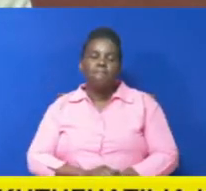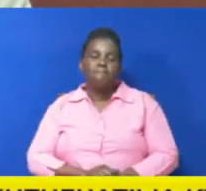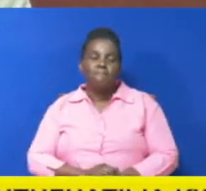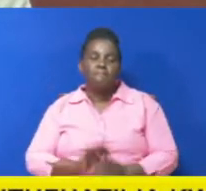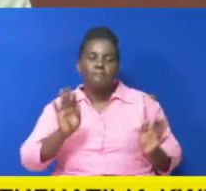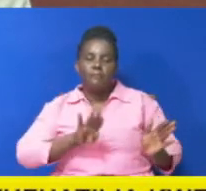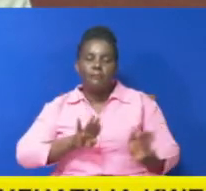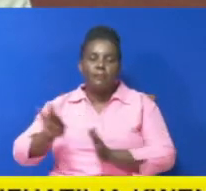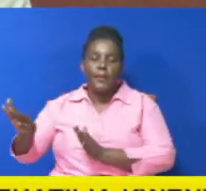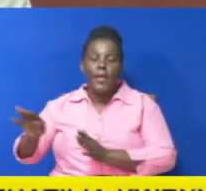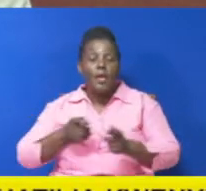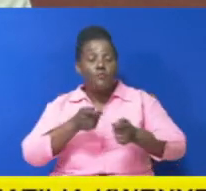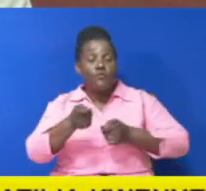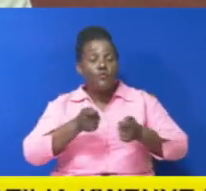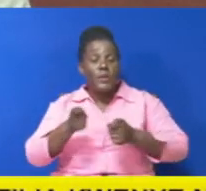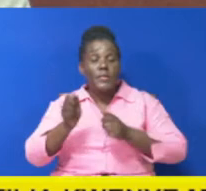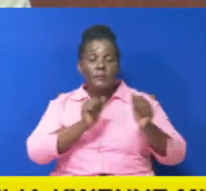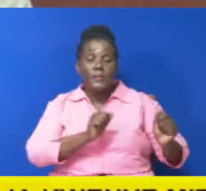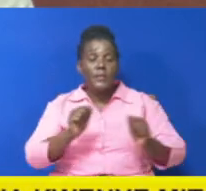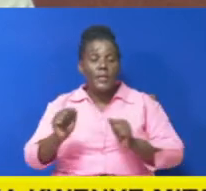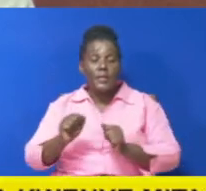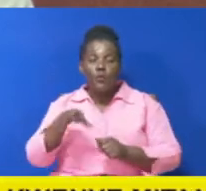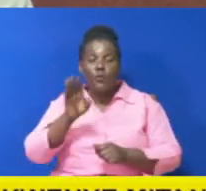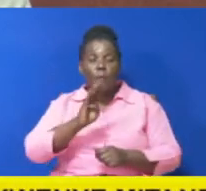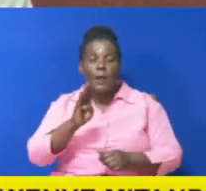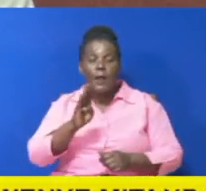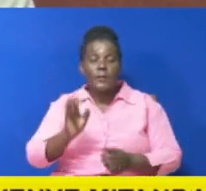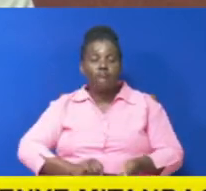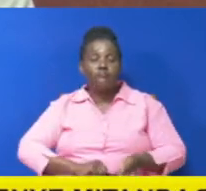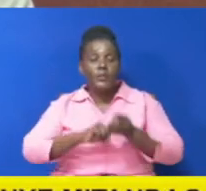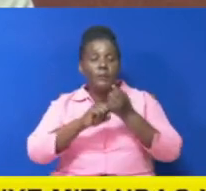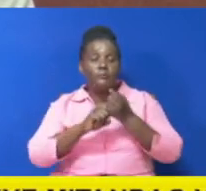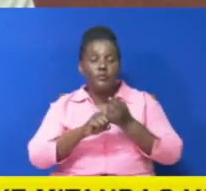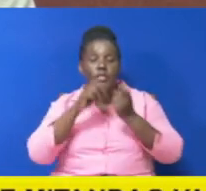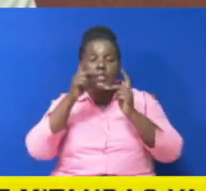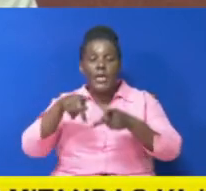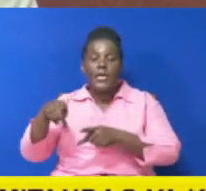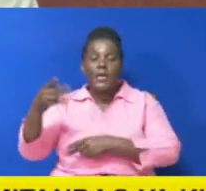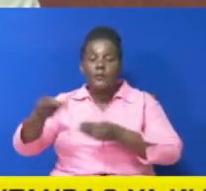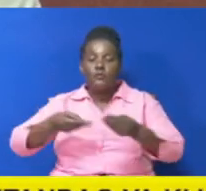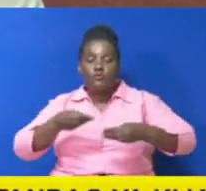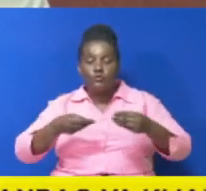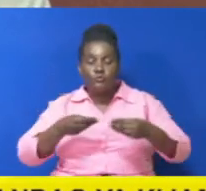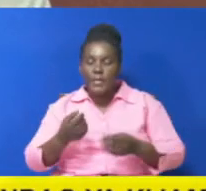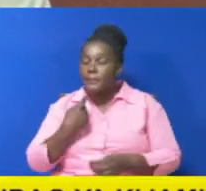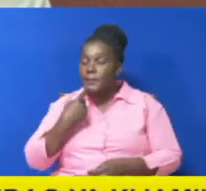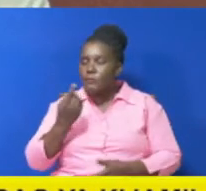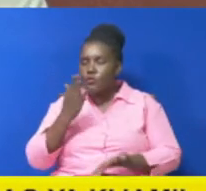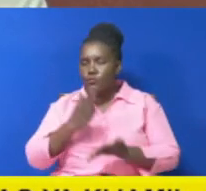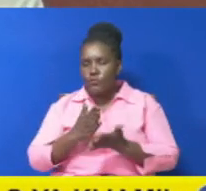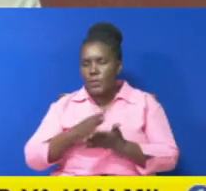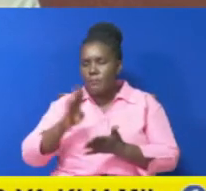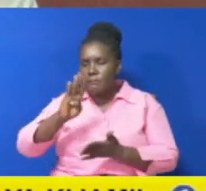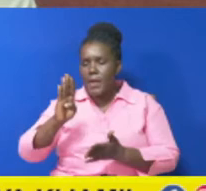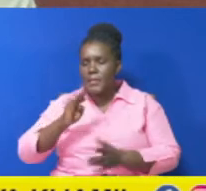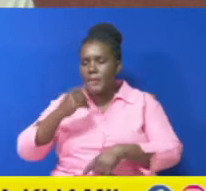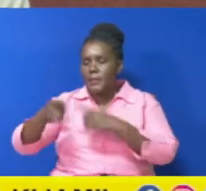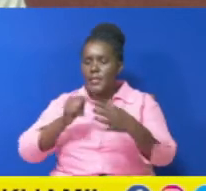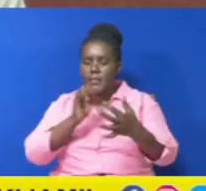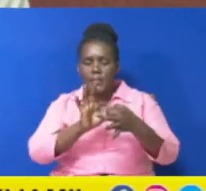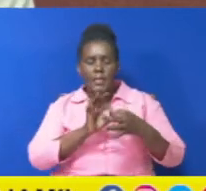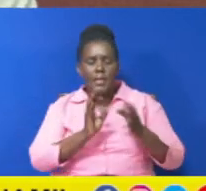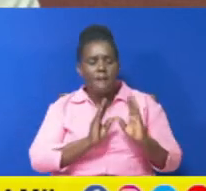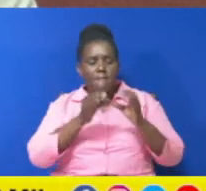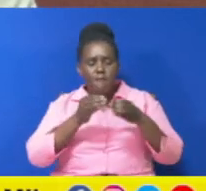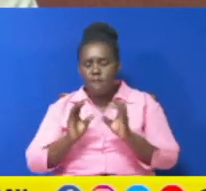Mkurugenzi mtendaji wa Baraza la Taifa la Uwezeshaji Wananchi Kiuchumi Ben Isa amesema baraza hilo litaendelea kushirikiana na vikundi mbalimbali